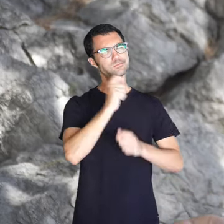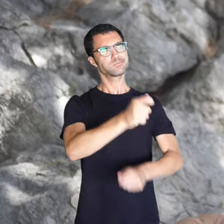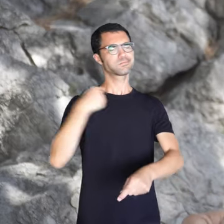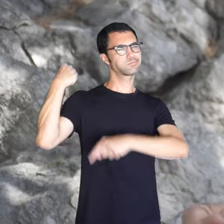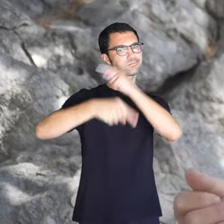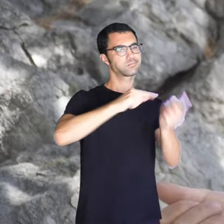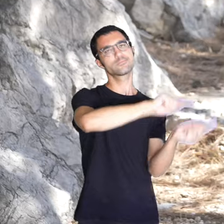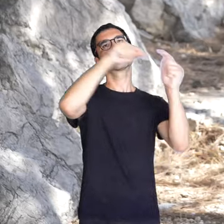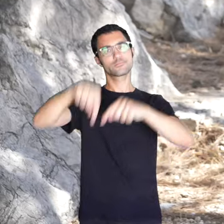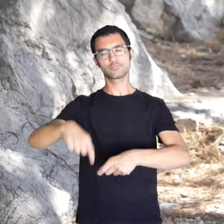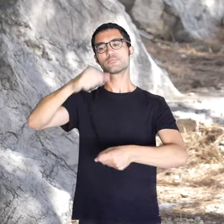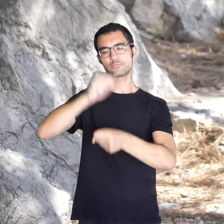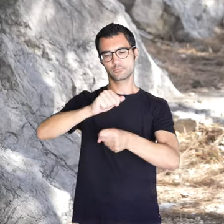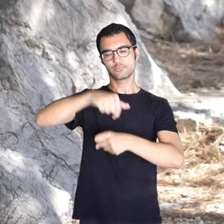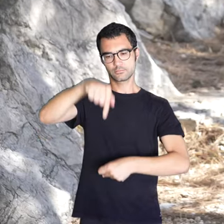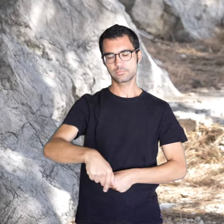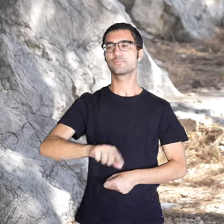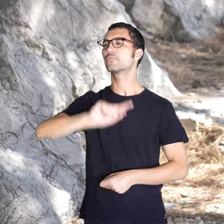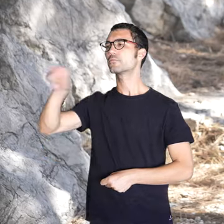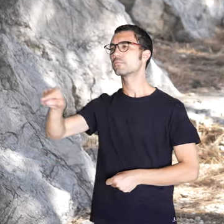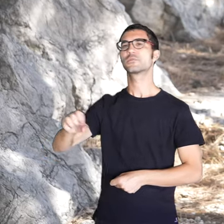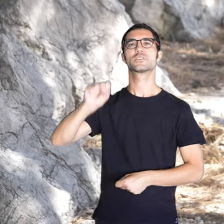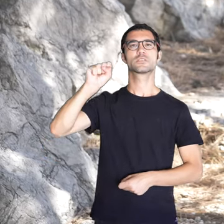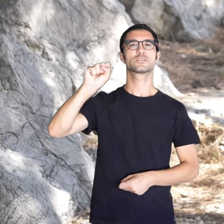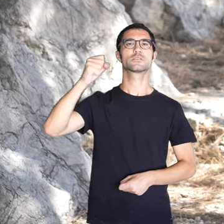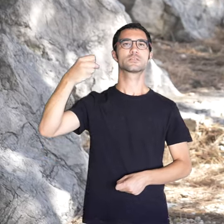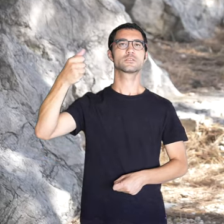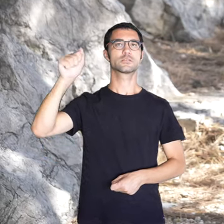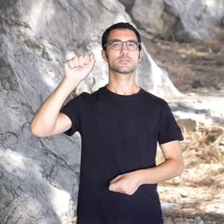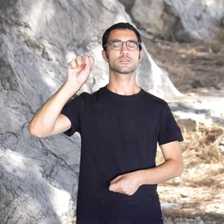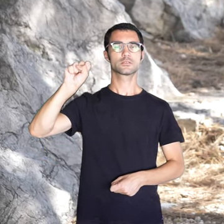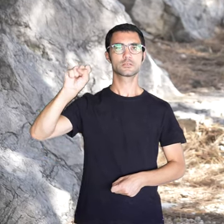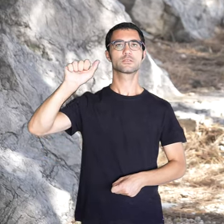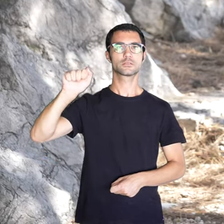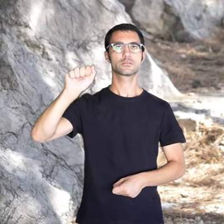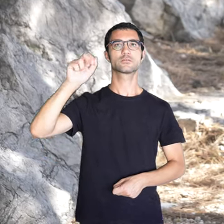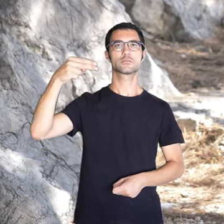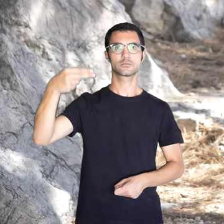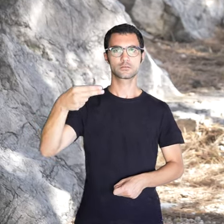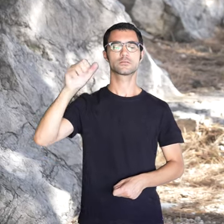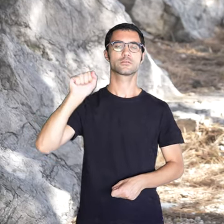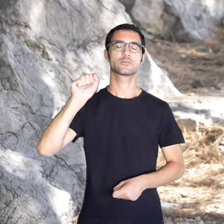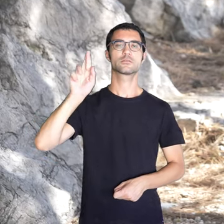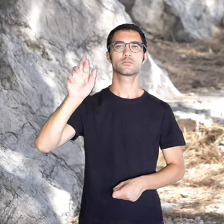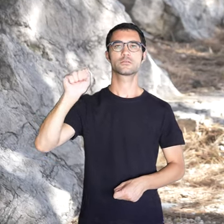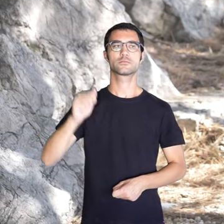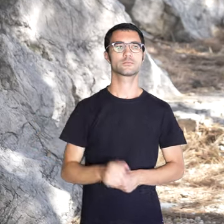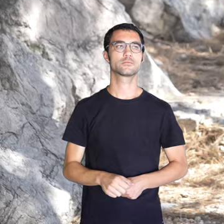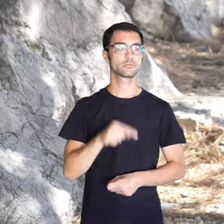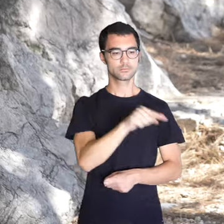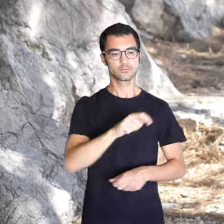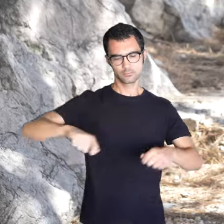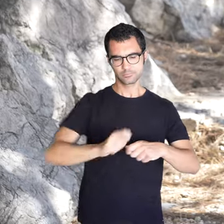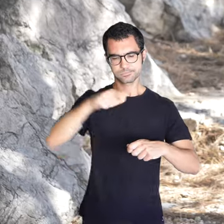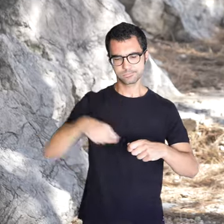a un jove que és saharaui, també. Que ell és armador, però. Ell toca la xarxa, diguem, ell no és de la